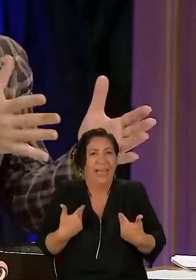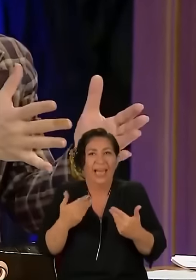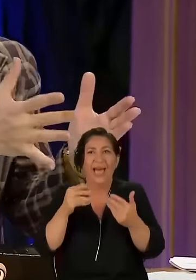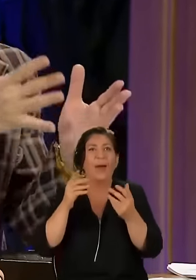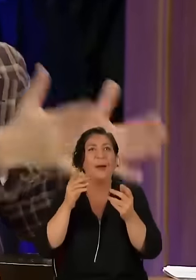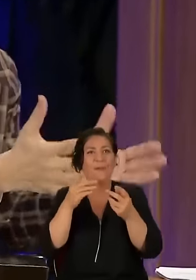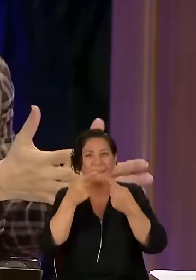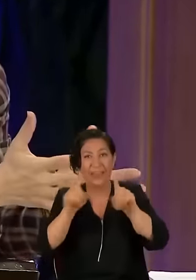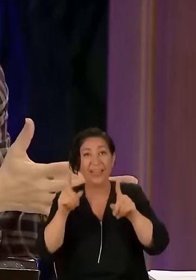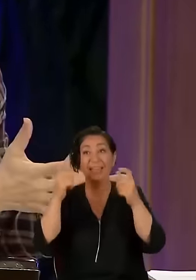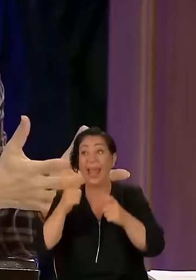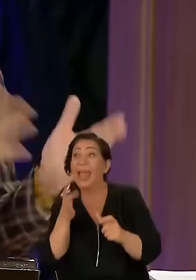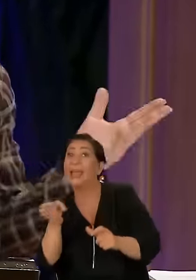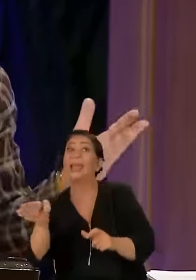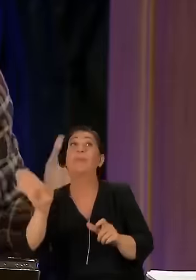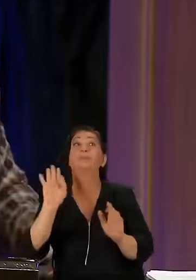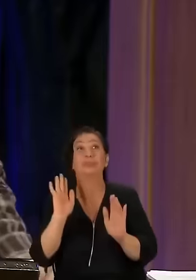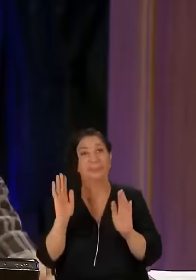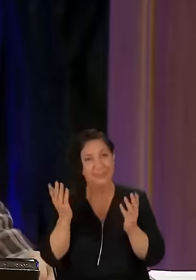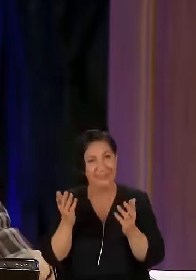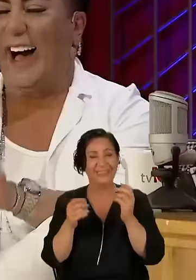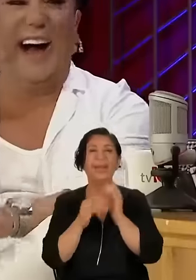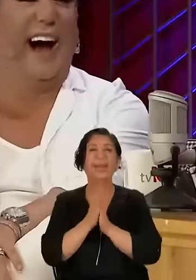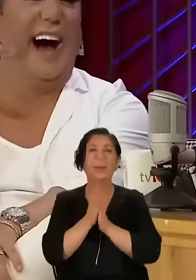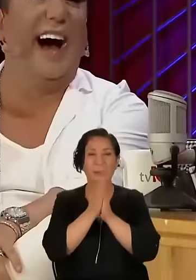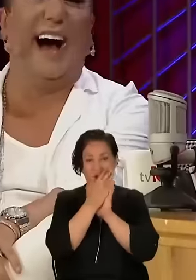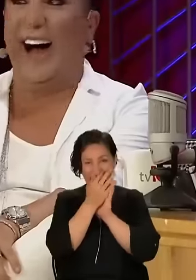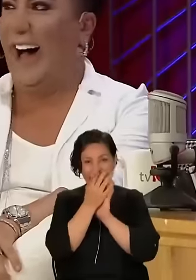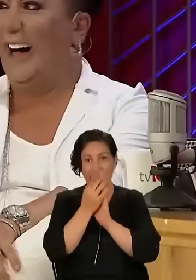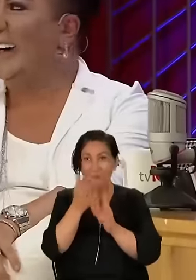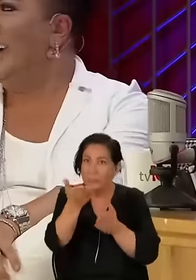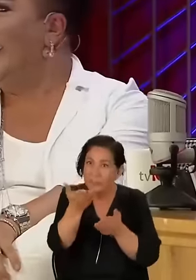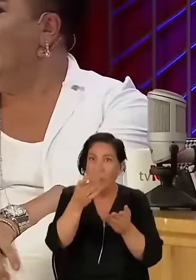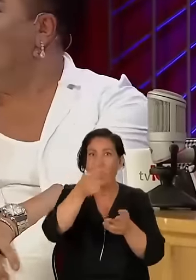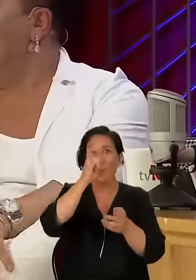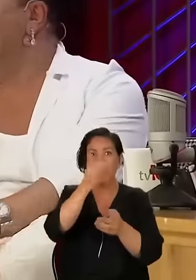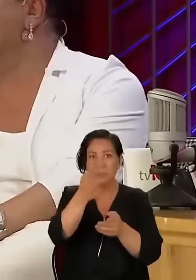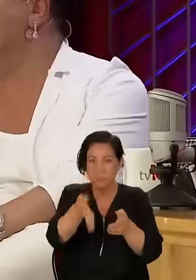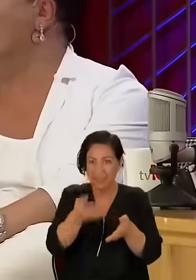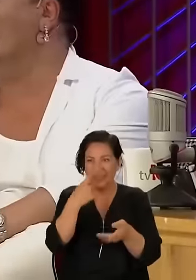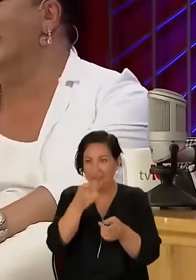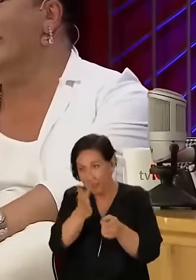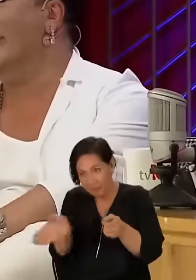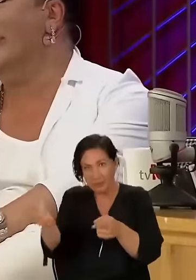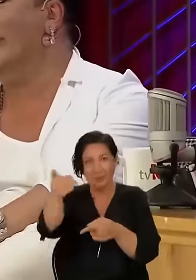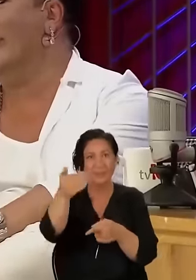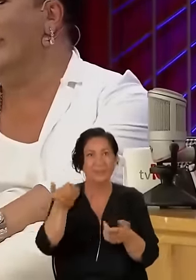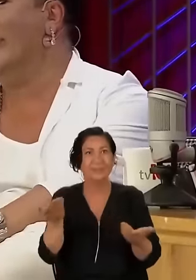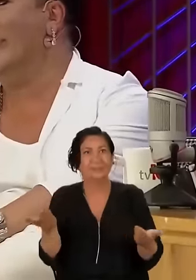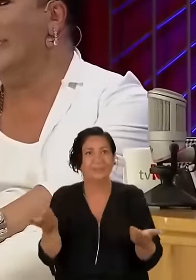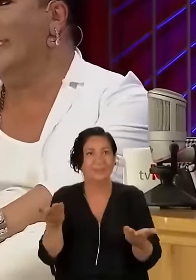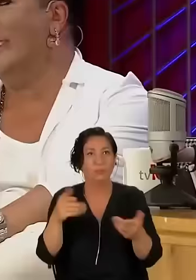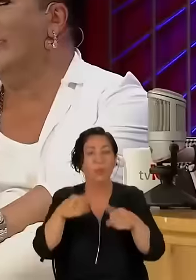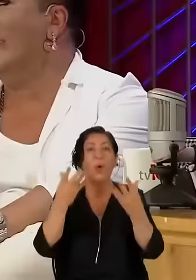Anormal insanlar bölümüne girmemişim o sırada. Dedim hocam ya, dedim sen Okan Bayülkensin dedim. Nasıl dedim normal insanların